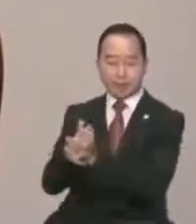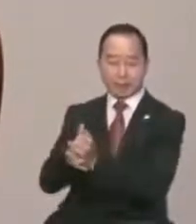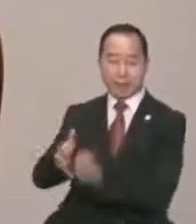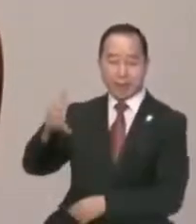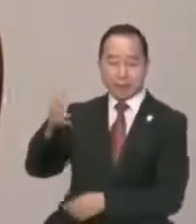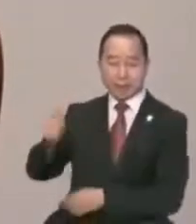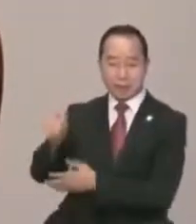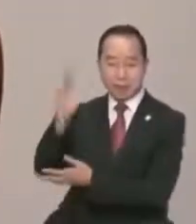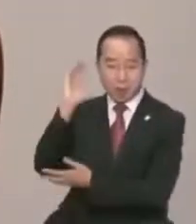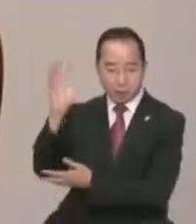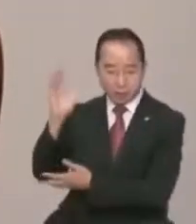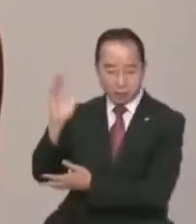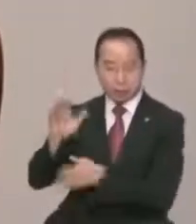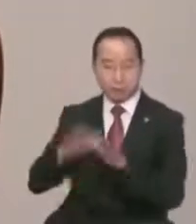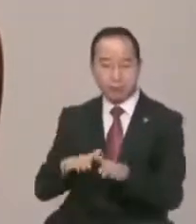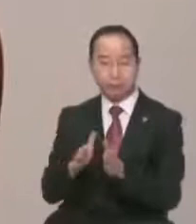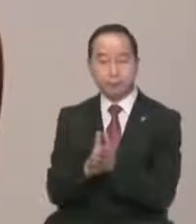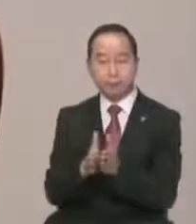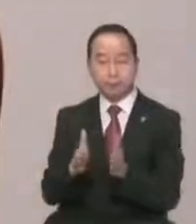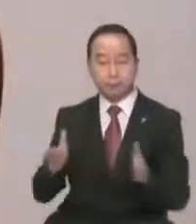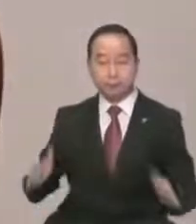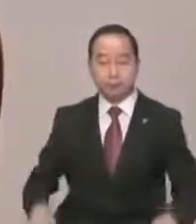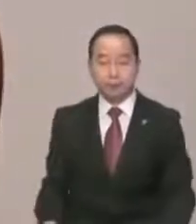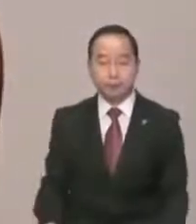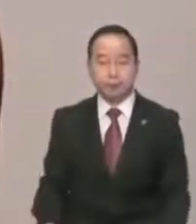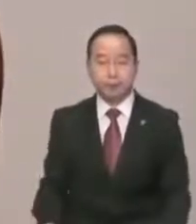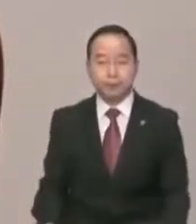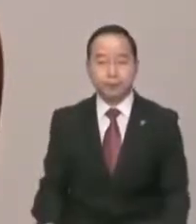대표연설을 상정합니다.